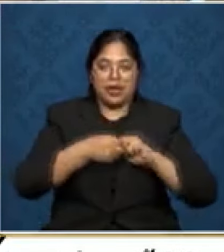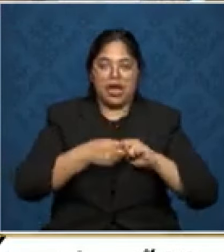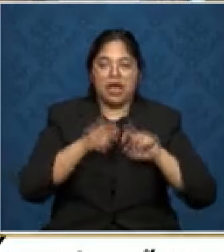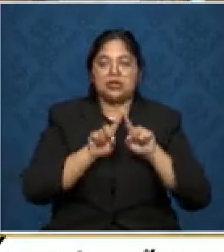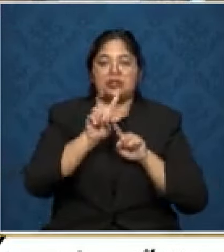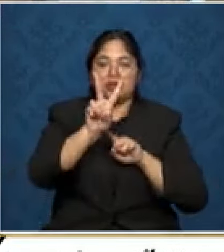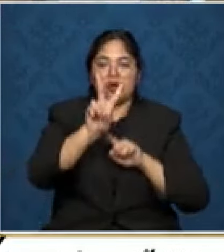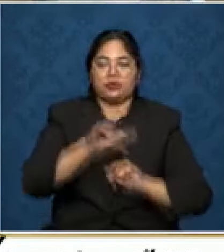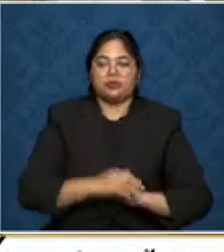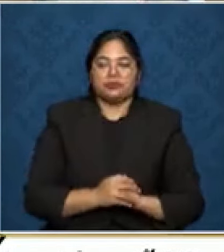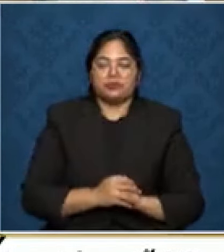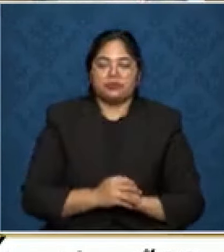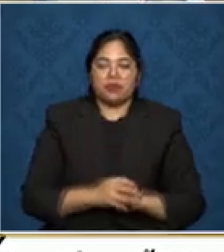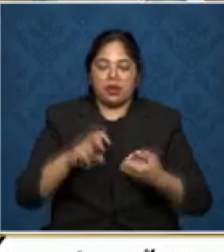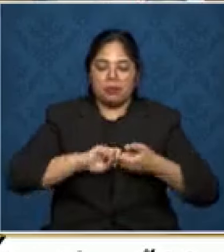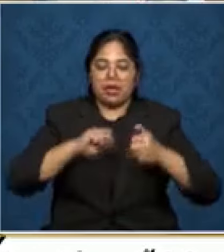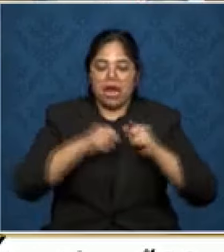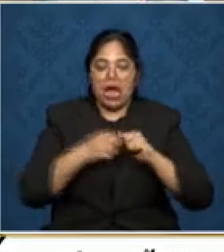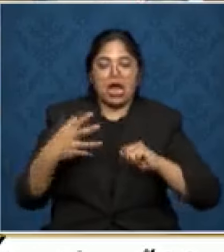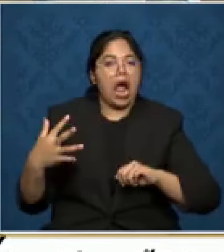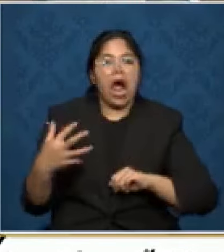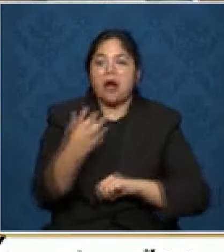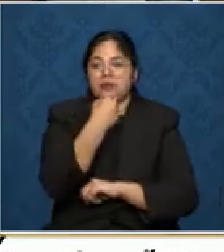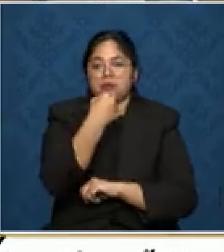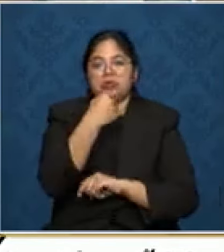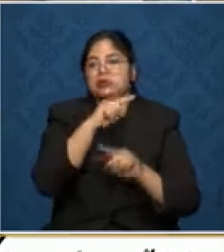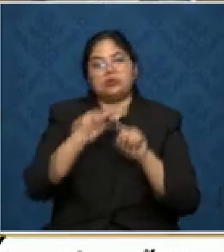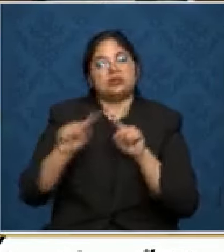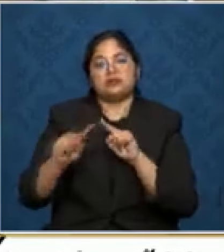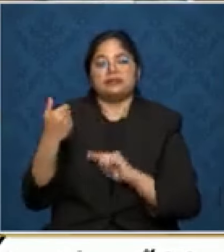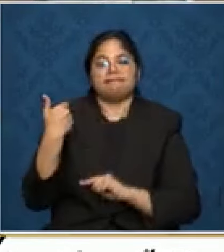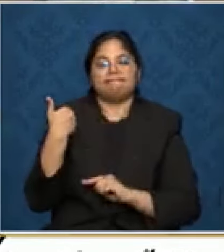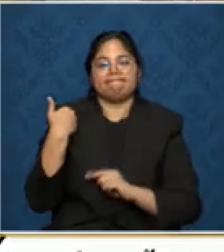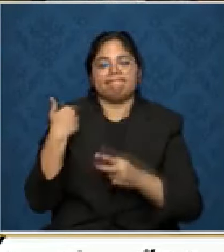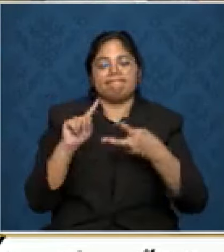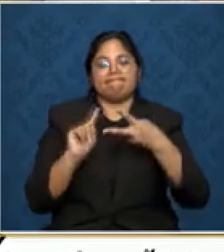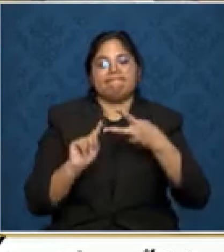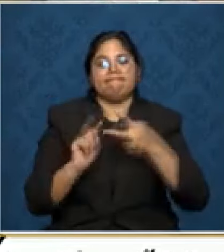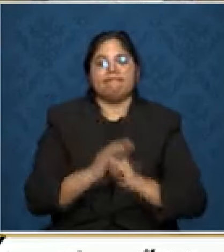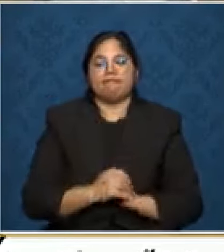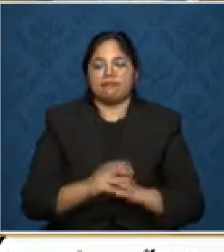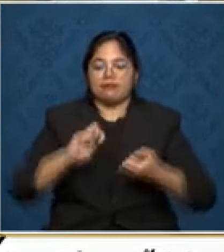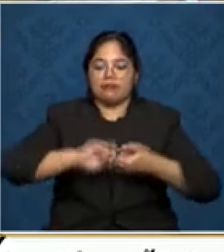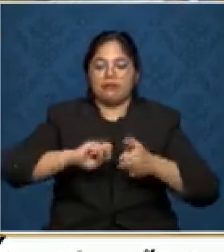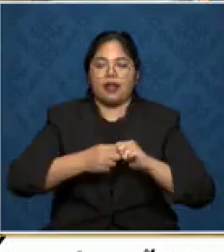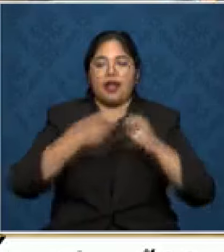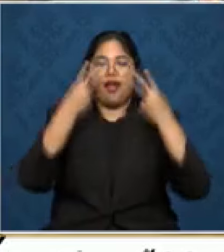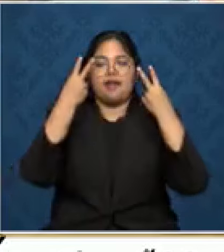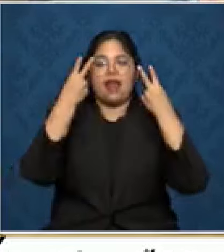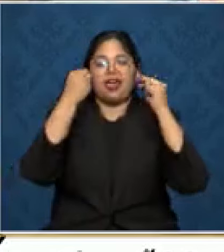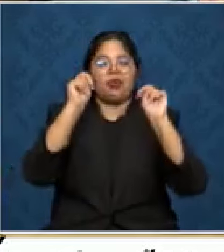2ที่เป็นปัญหาทางการเมืองปัญหานายกหลาย